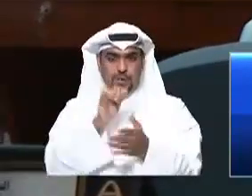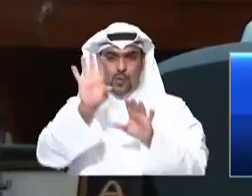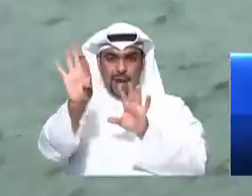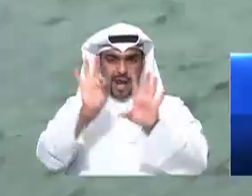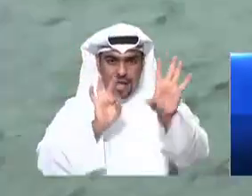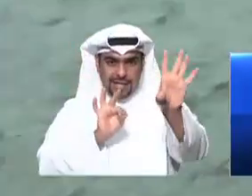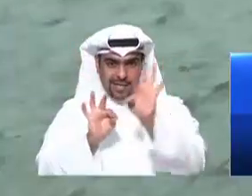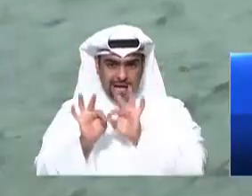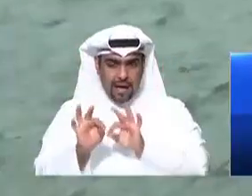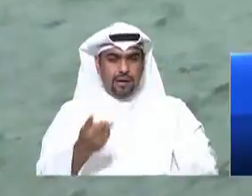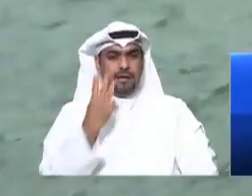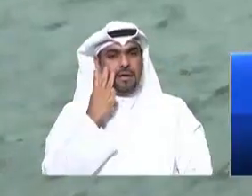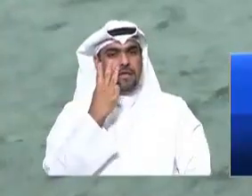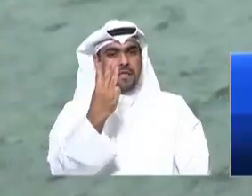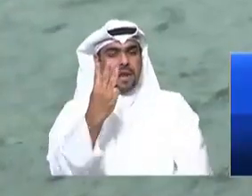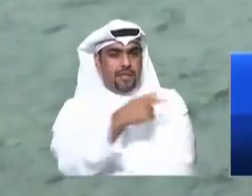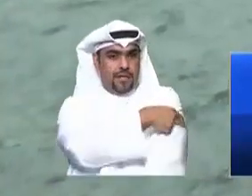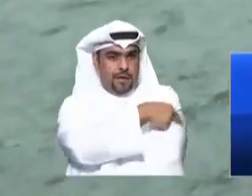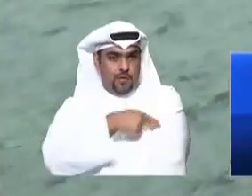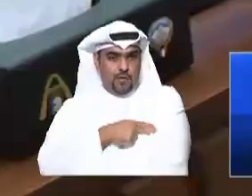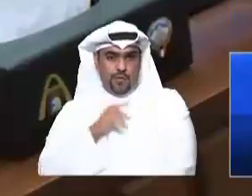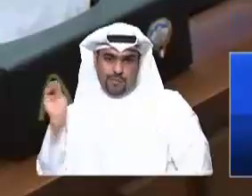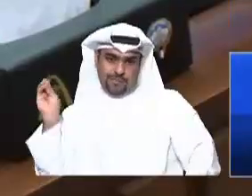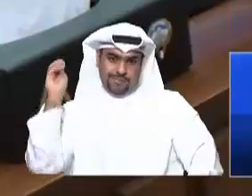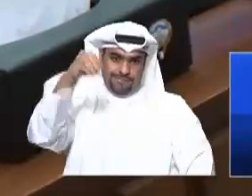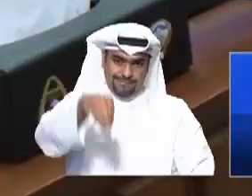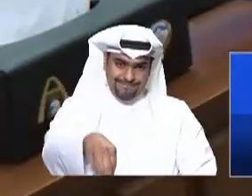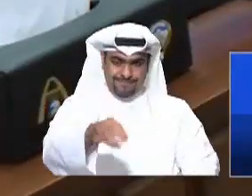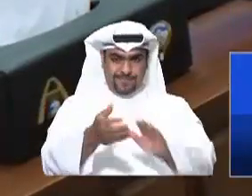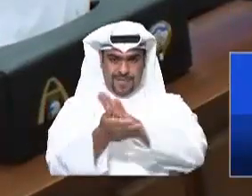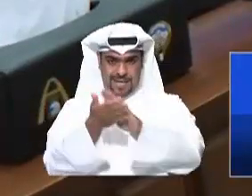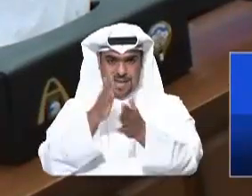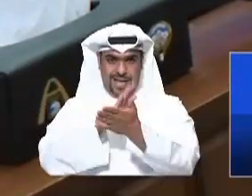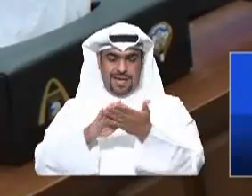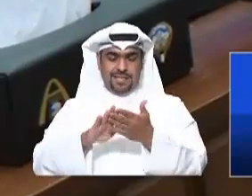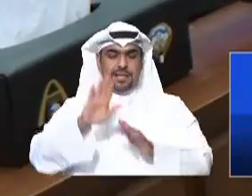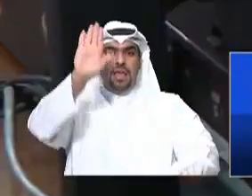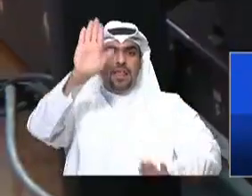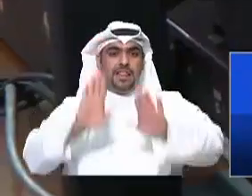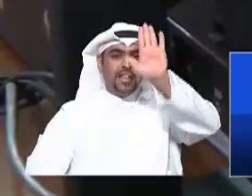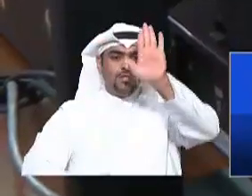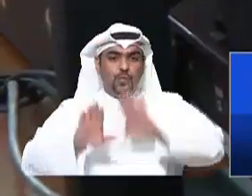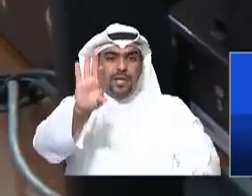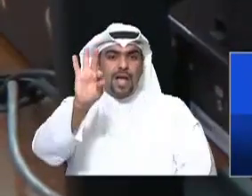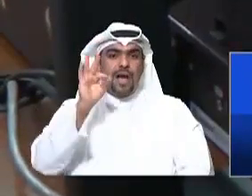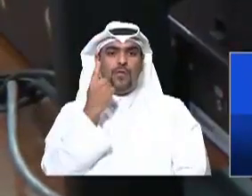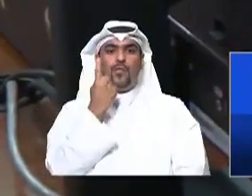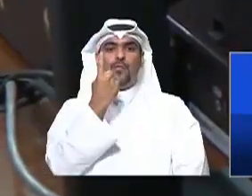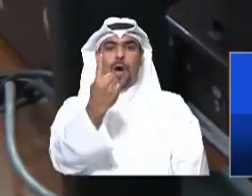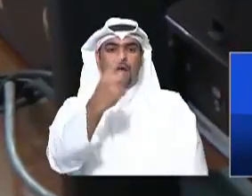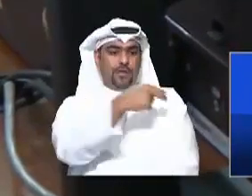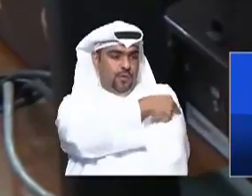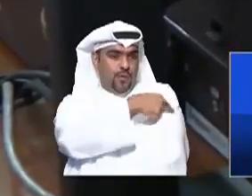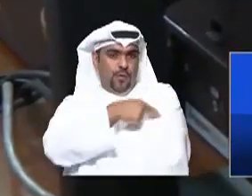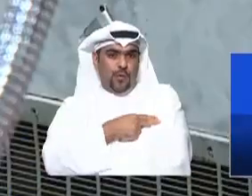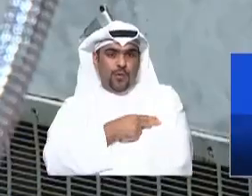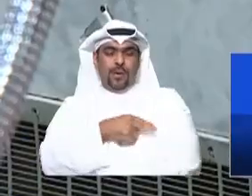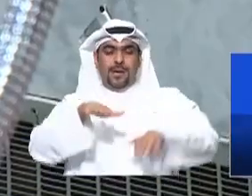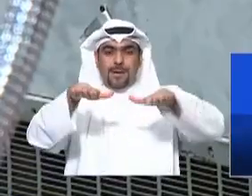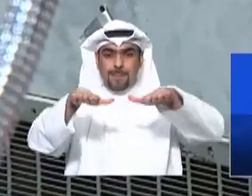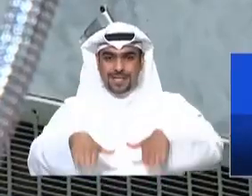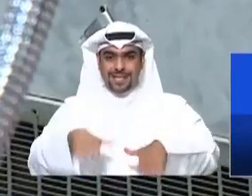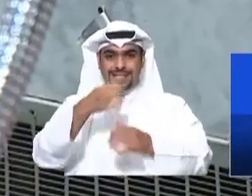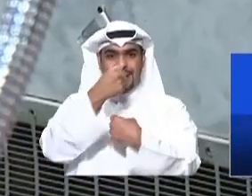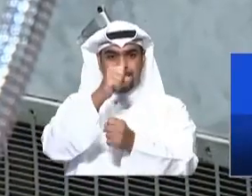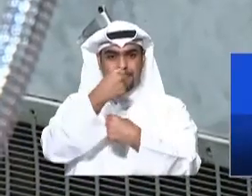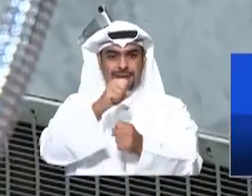الجدعان وعبد الله الهذال، هذا إلى جانب انتخاب عضو لمكتب المجلس البلدي حيث تم اختيار وتزكية